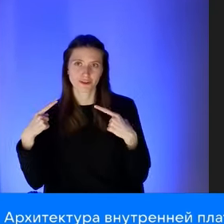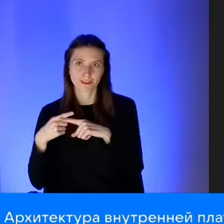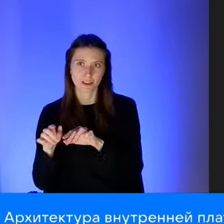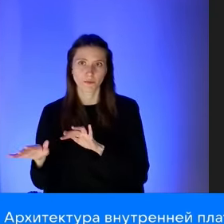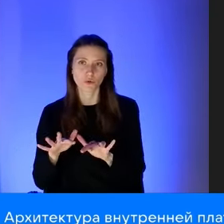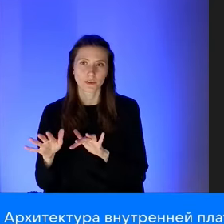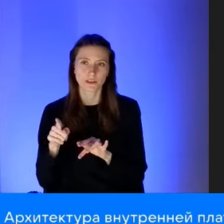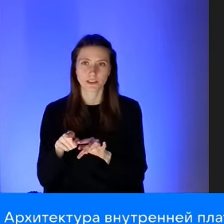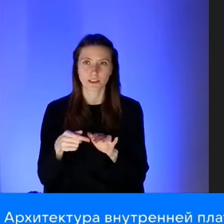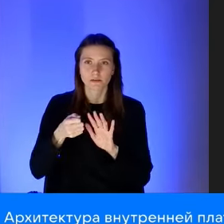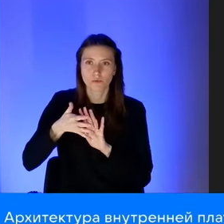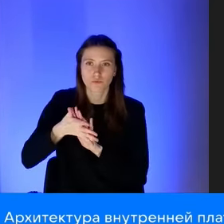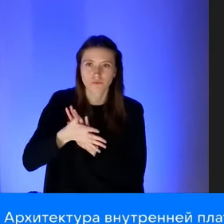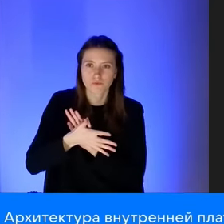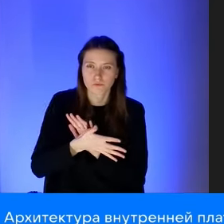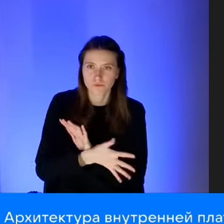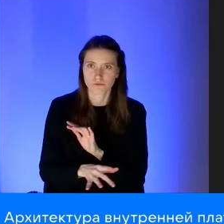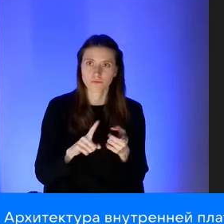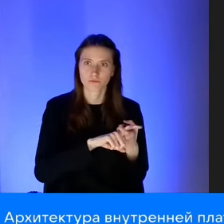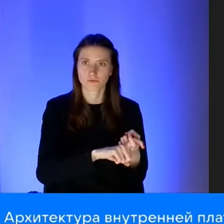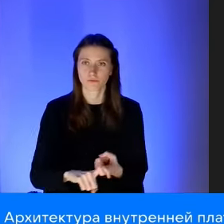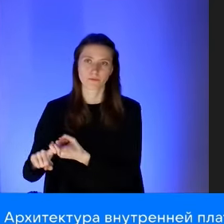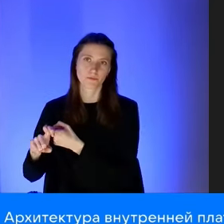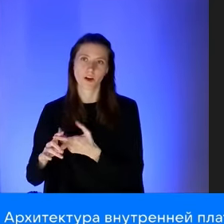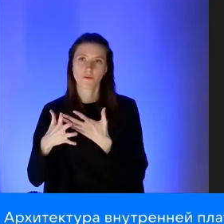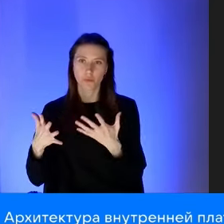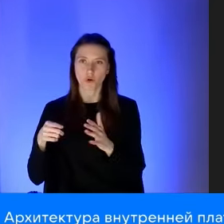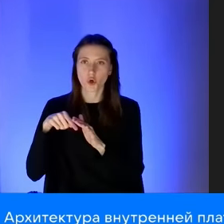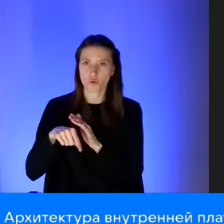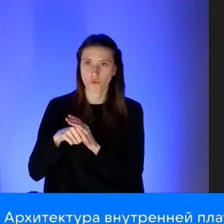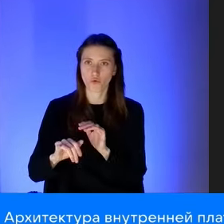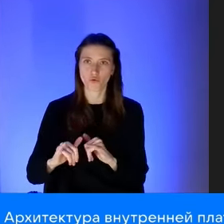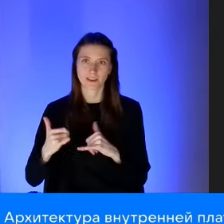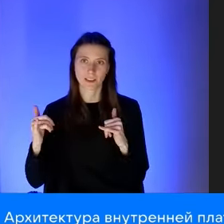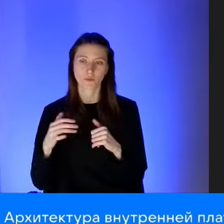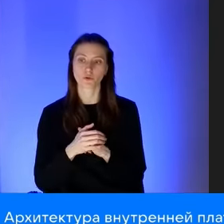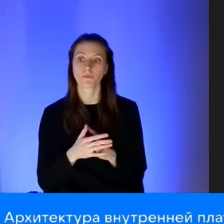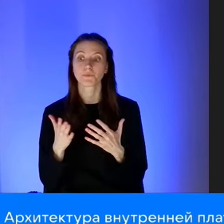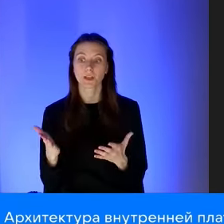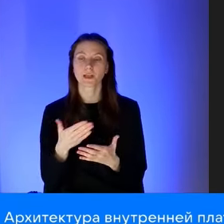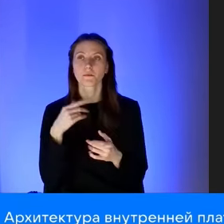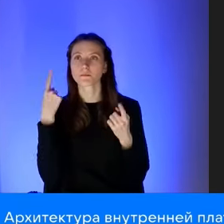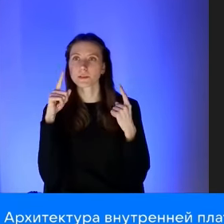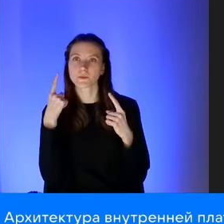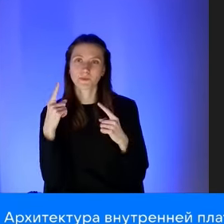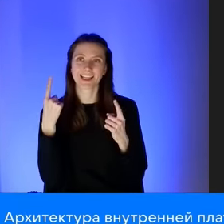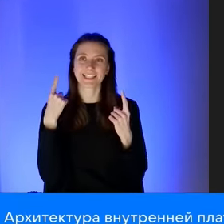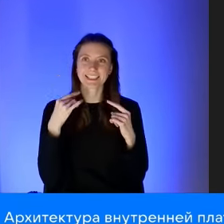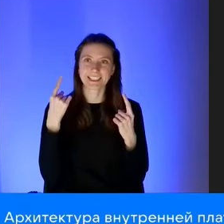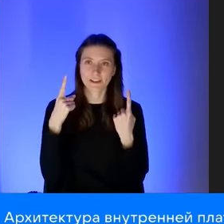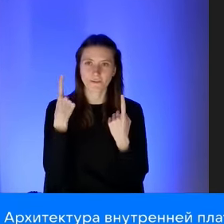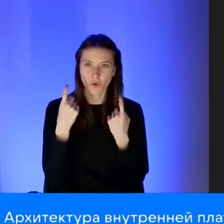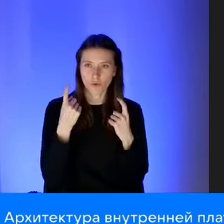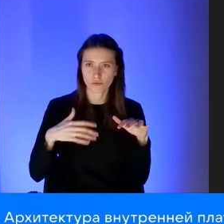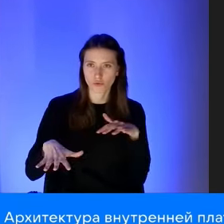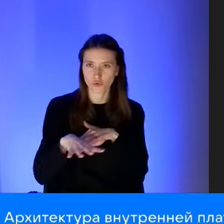уходят глубже когда все становятся в формата продуктовой разработки вот разрабатываем облако и занимаемся архитектурой инфраструктуры это очень